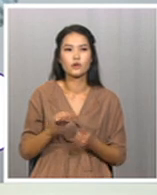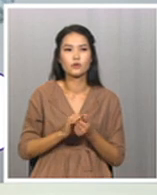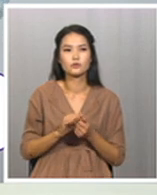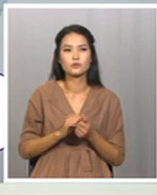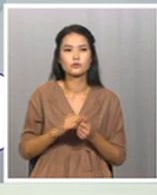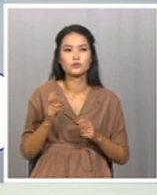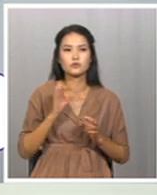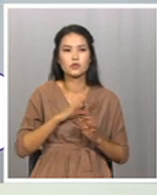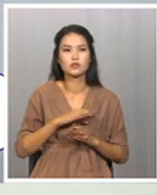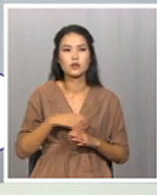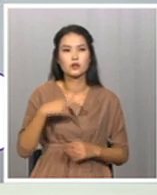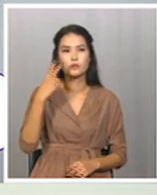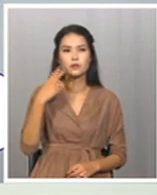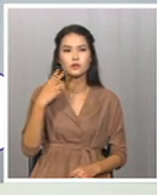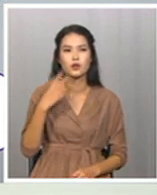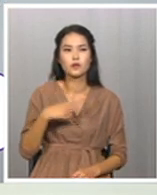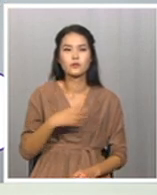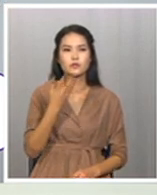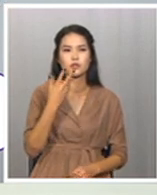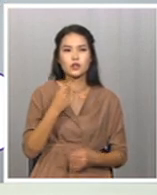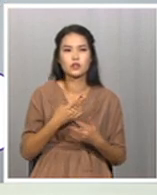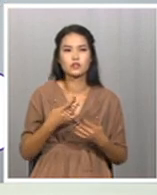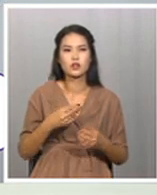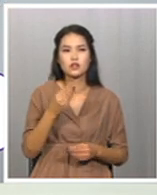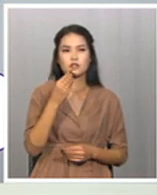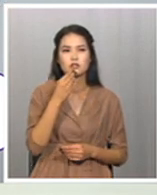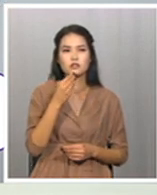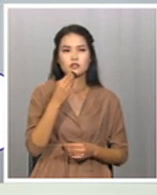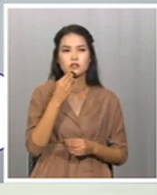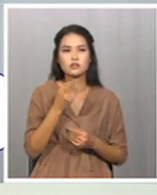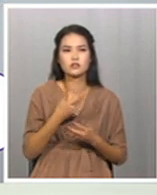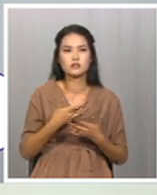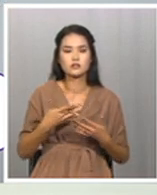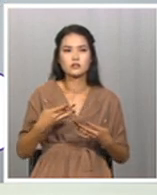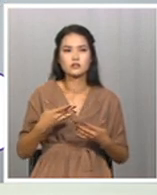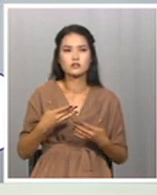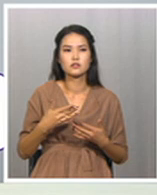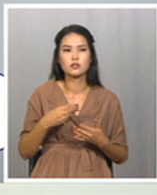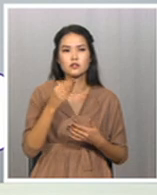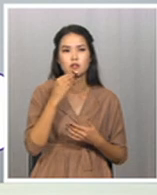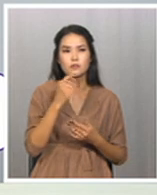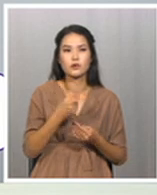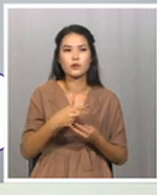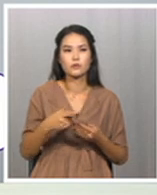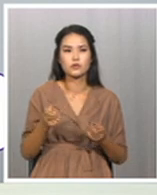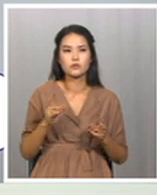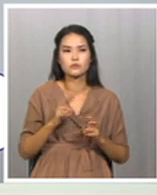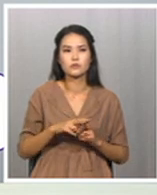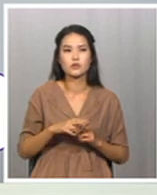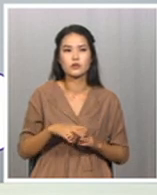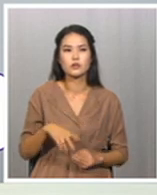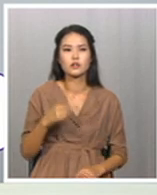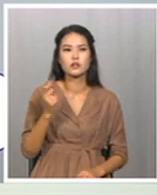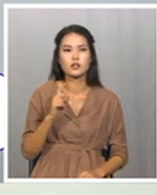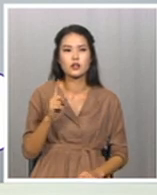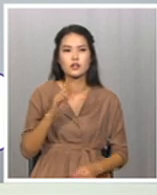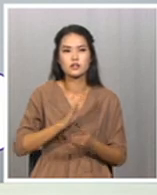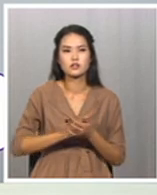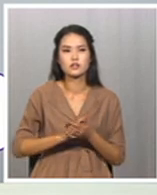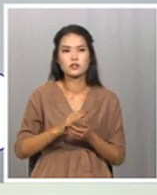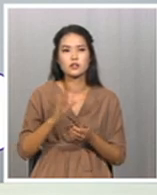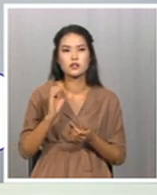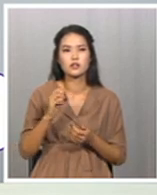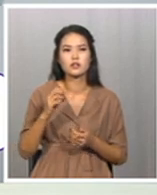заттар, бояу, тыңайтқыш ретінде кеңінен қолданылады. Тамақ өнеркәсібінде E525